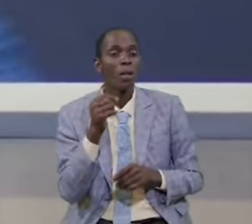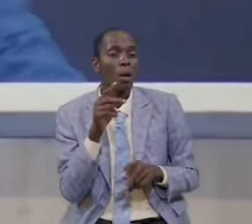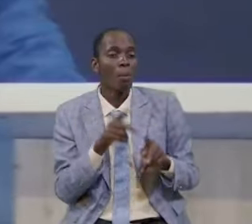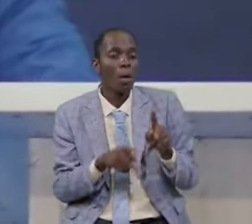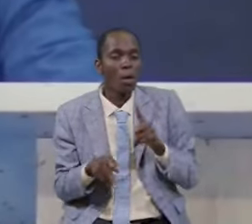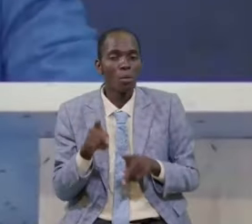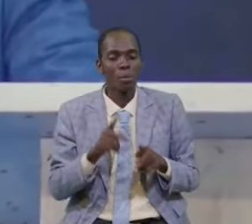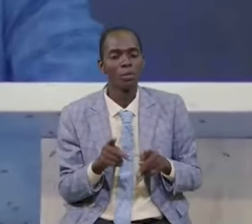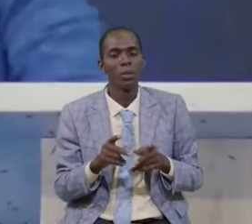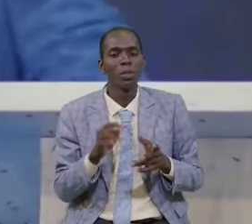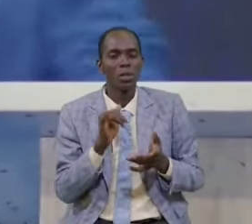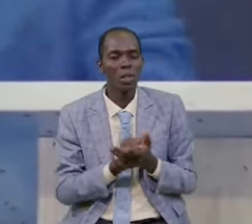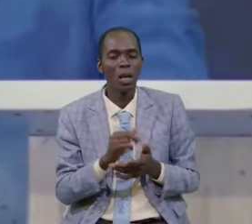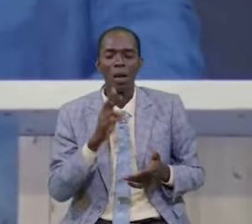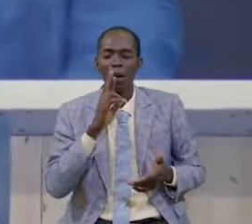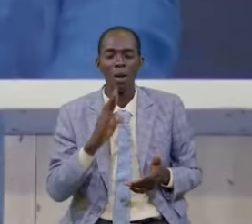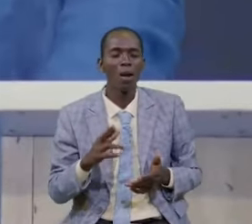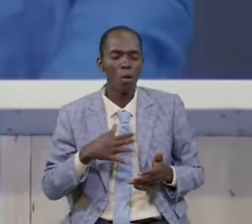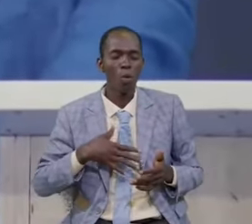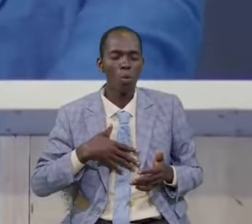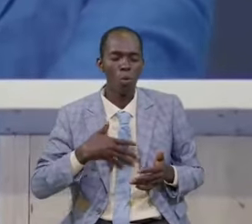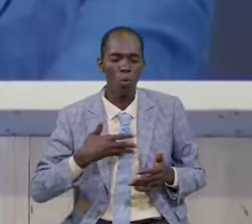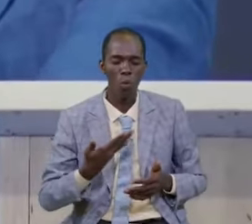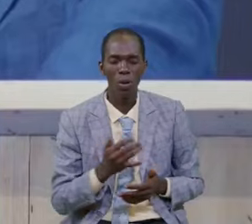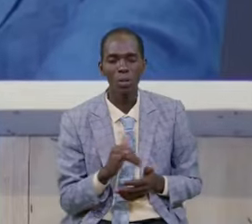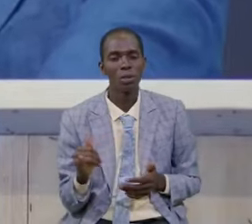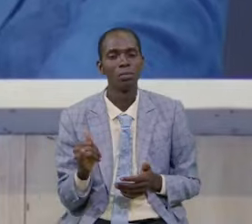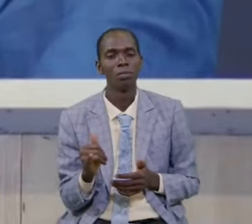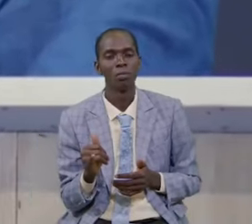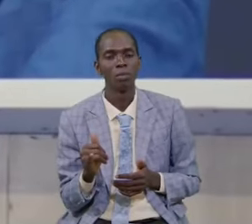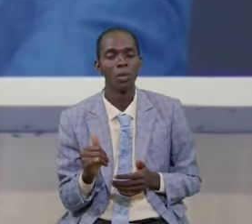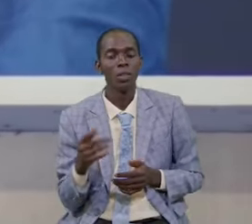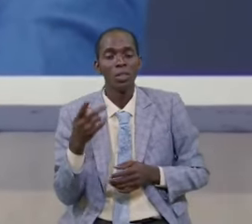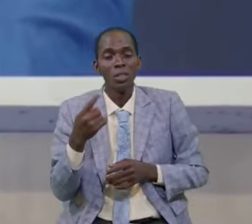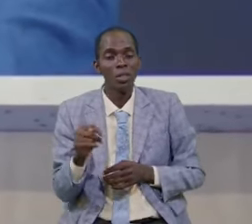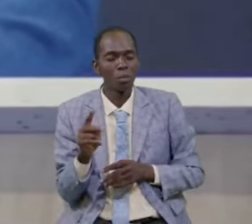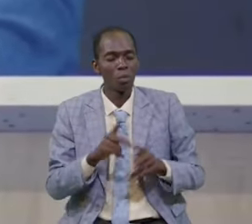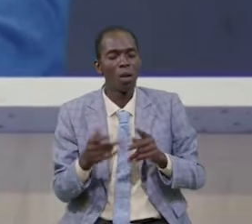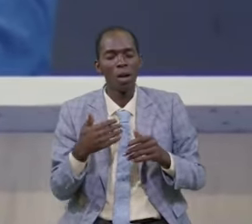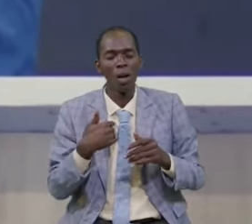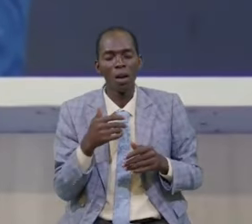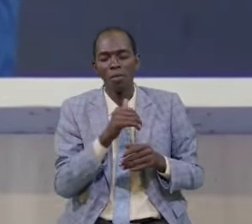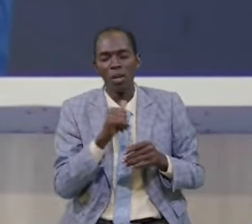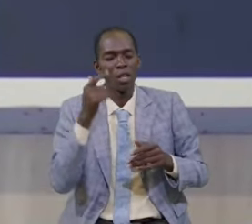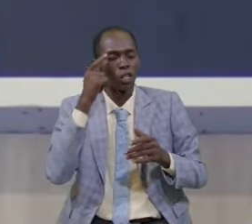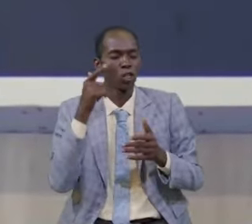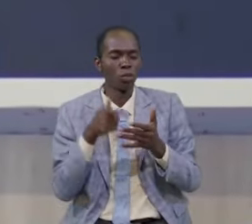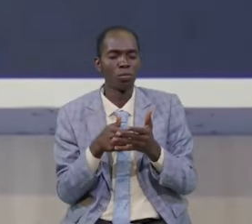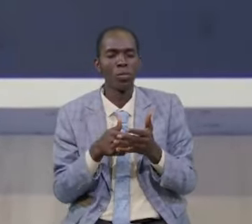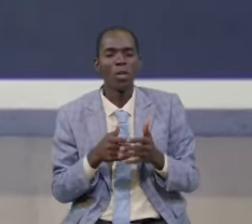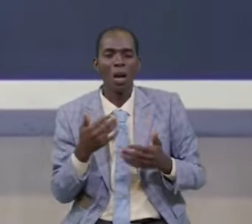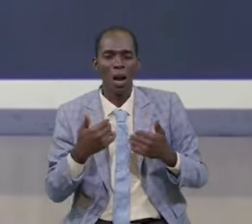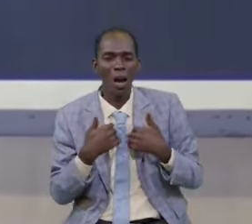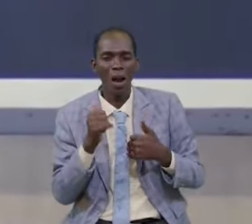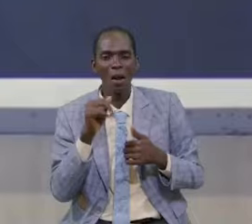gagner avec l'esprit pour votre objectif. Ils ont un objectif. Ils ont un idéal. Ils